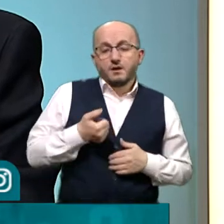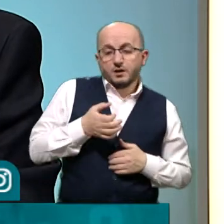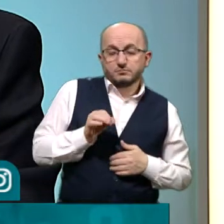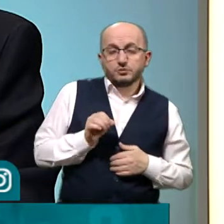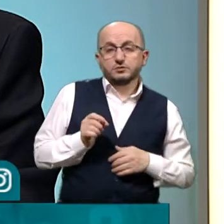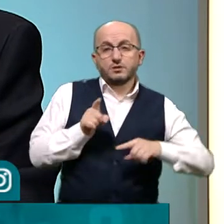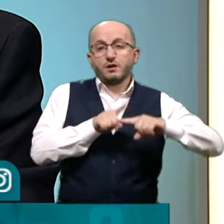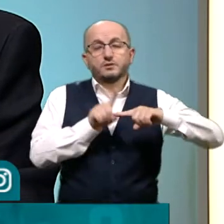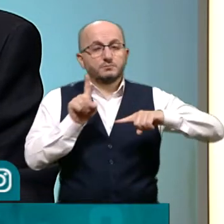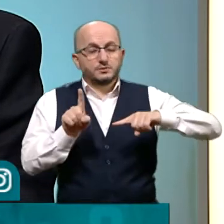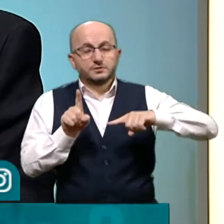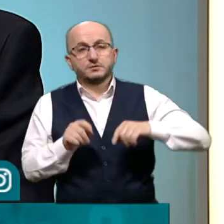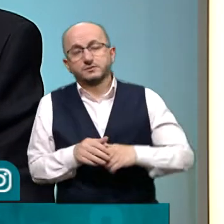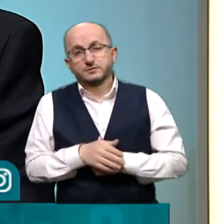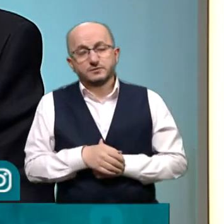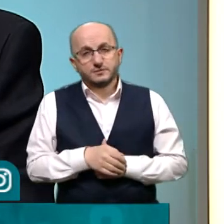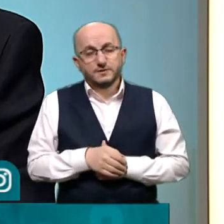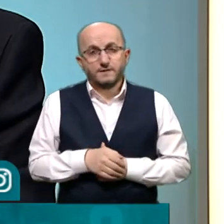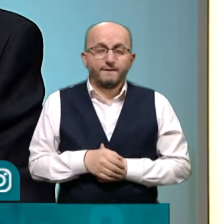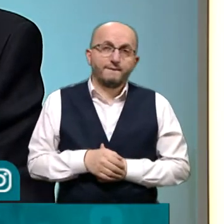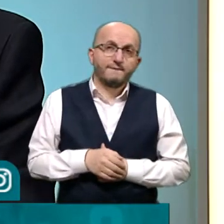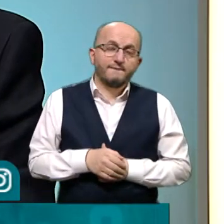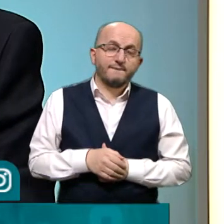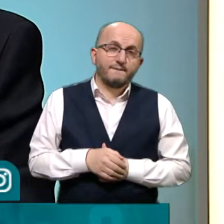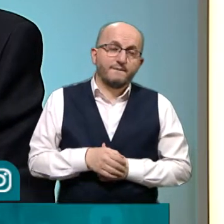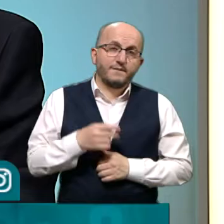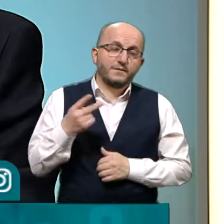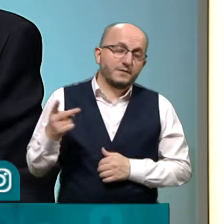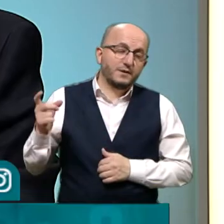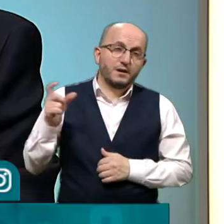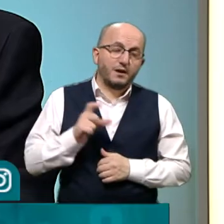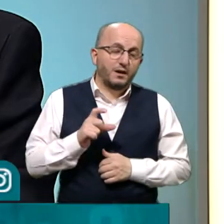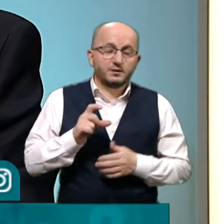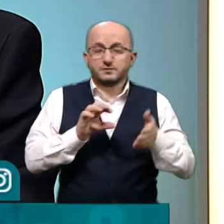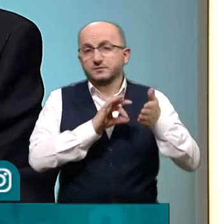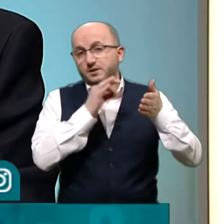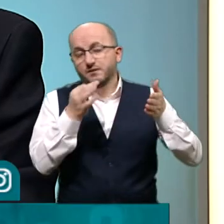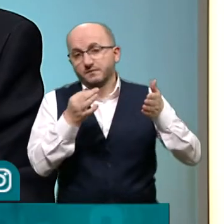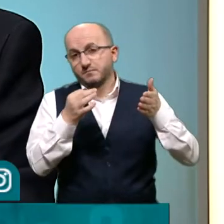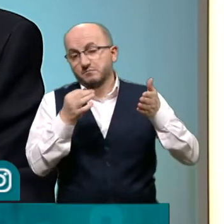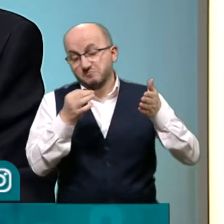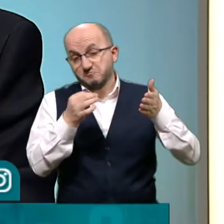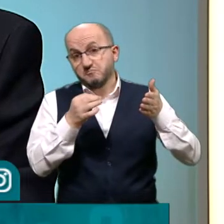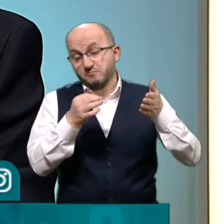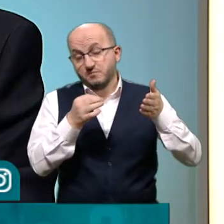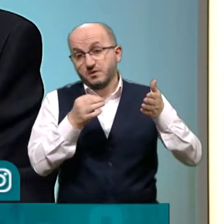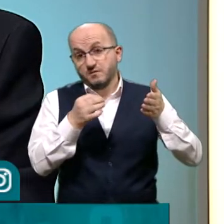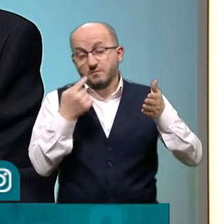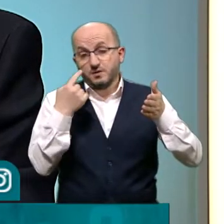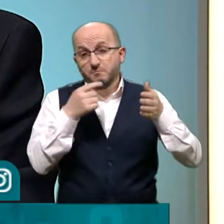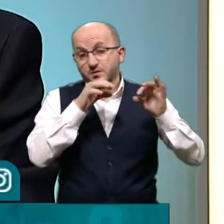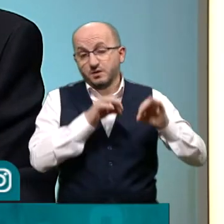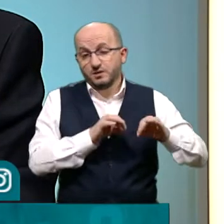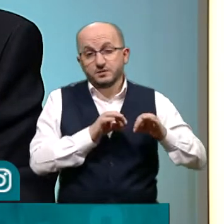bir dediniz ya şunu da güzel de etmeyelim Yani iki ay kamerayı takvim esasıyla kameri takvimin Eğer